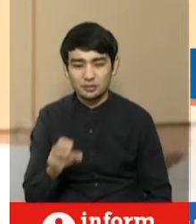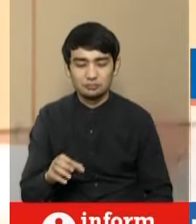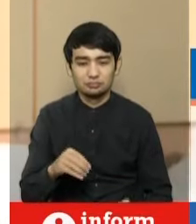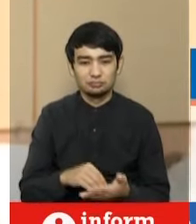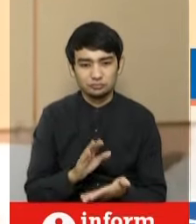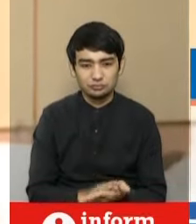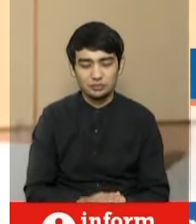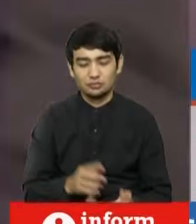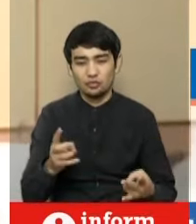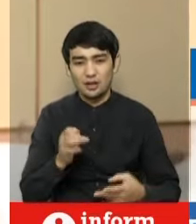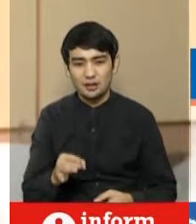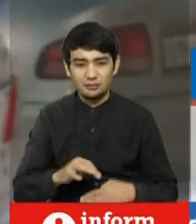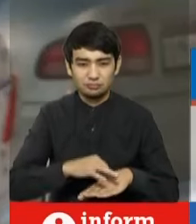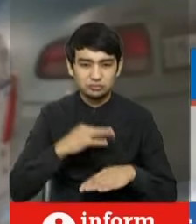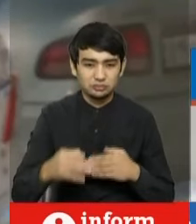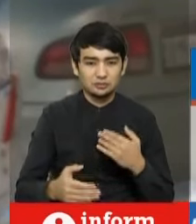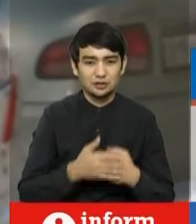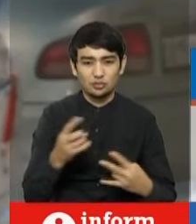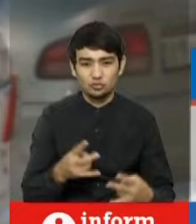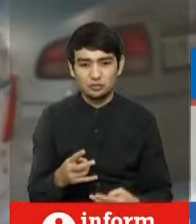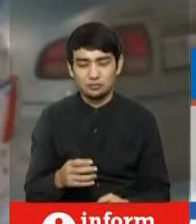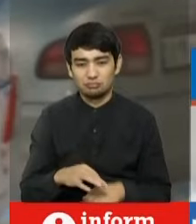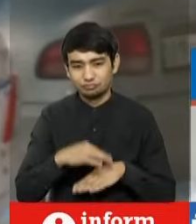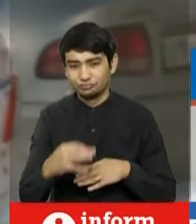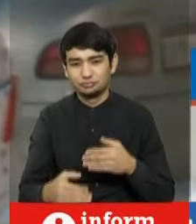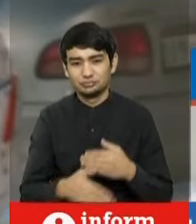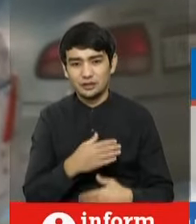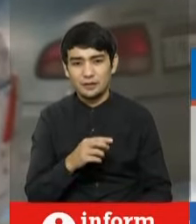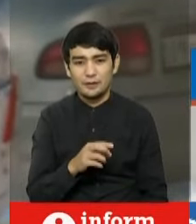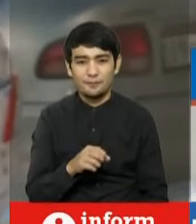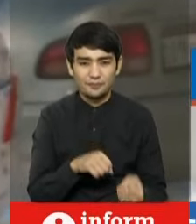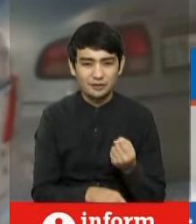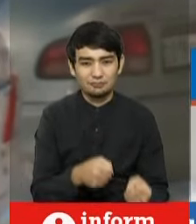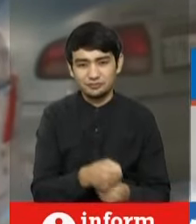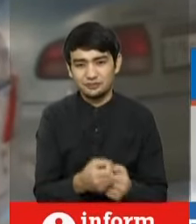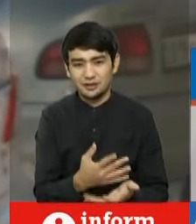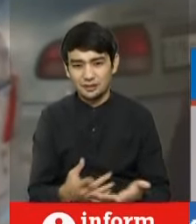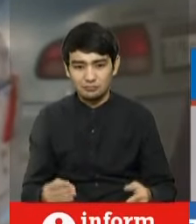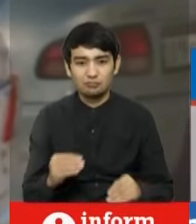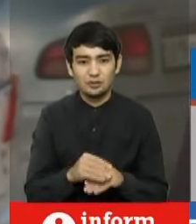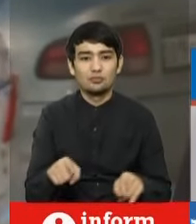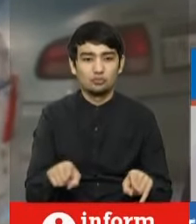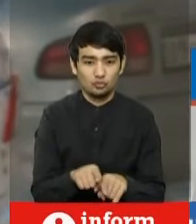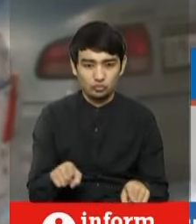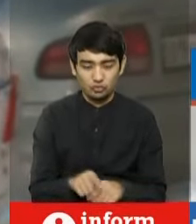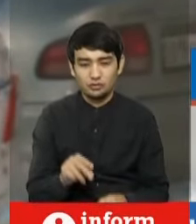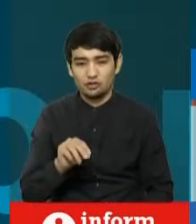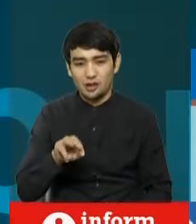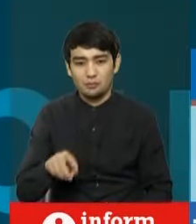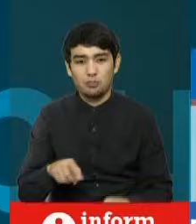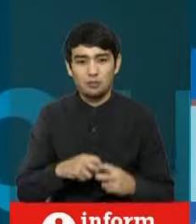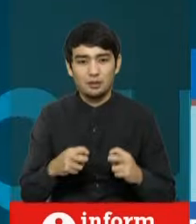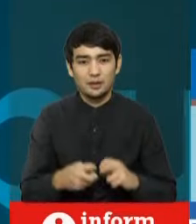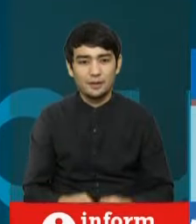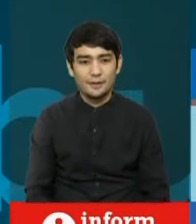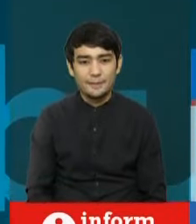очень жесткое наказание. Тем более сейчас мы все говорим об ужесточении наказания, бытовое насилие. Как бы это, я думаю, является частью этой проблемы.